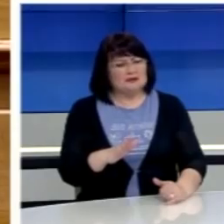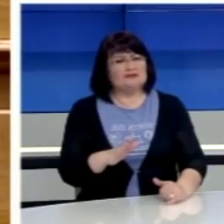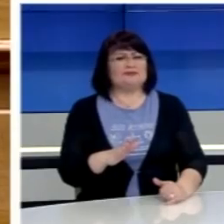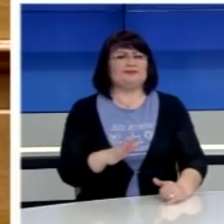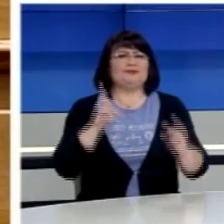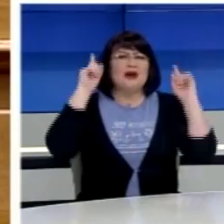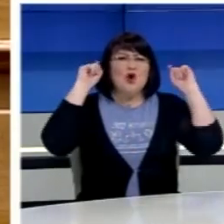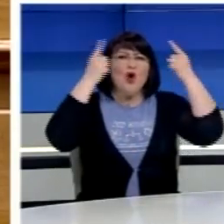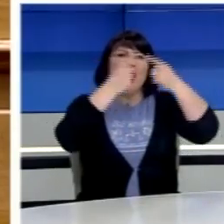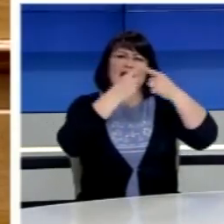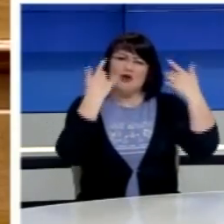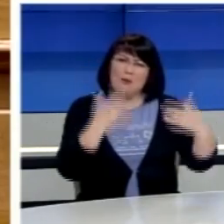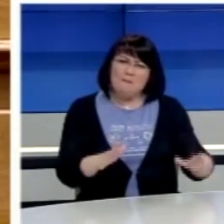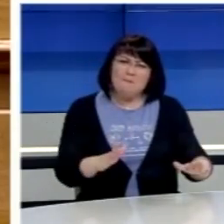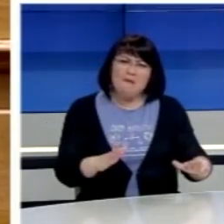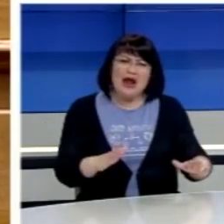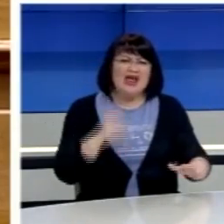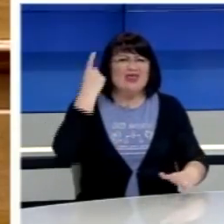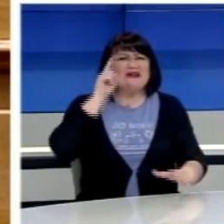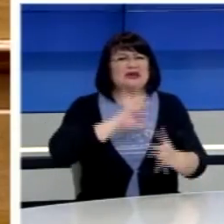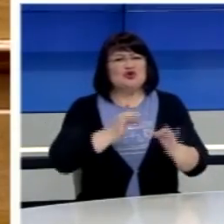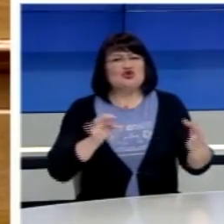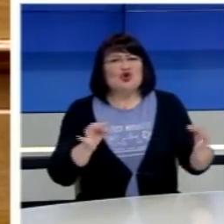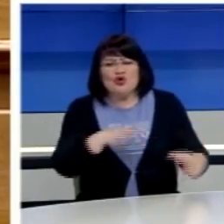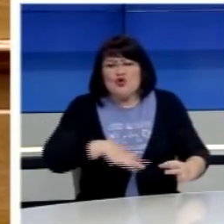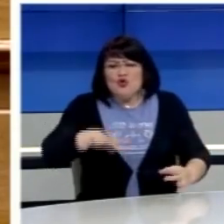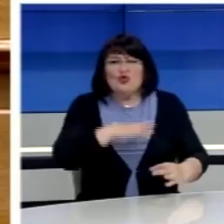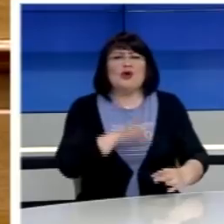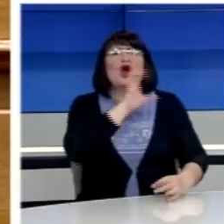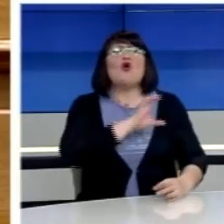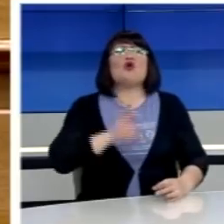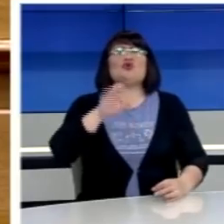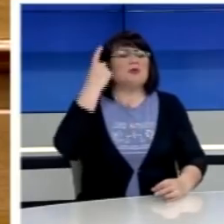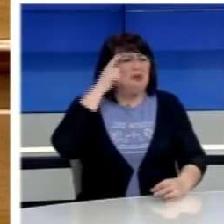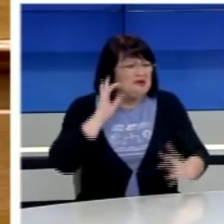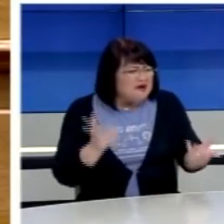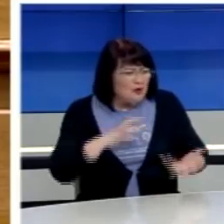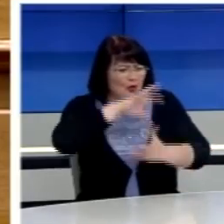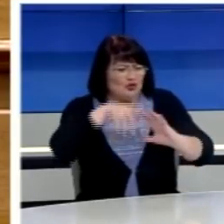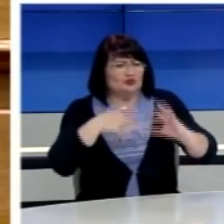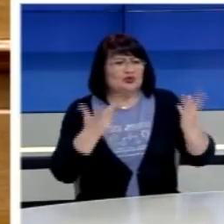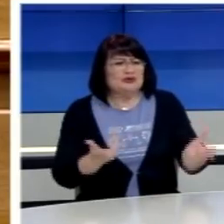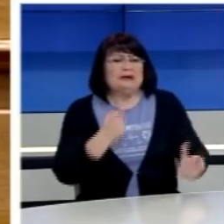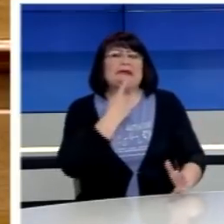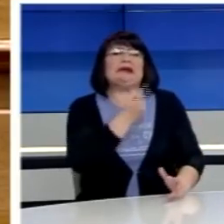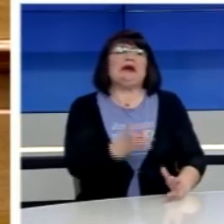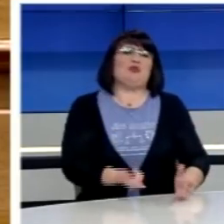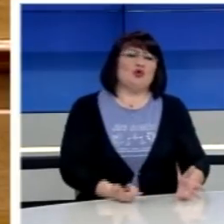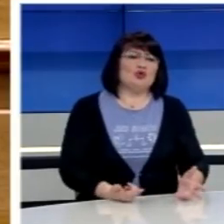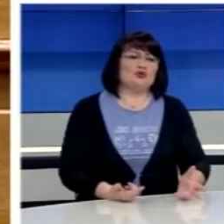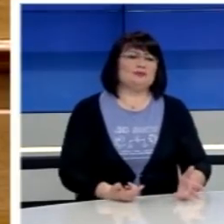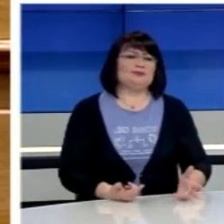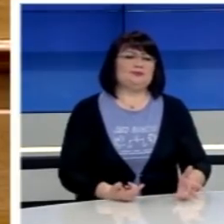να μην ξέρουν την ιστορία του τόπου τους. Να μην ξέρουν που βρίσκονται μια σειρά χώρες ανά τον κόσμο. Μην αναφέρω καν τις